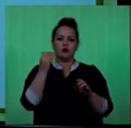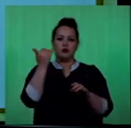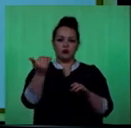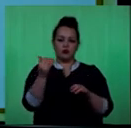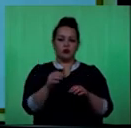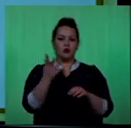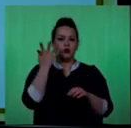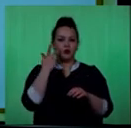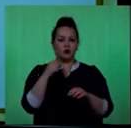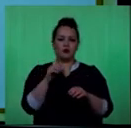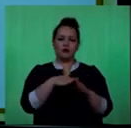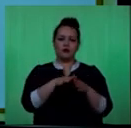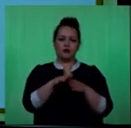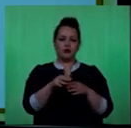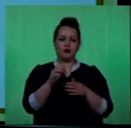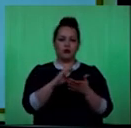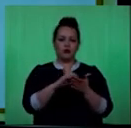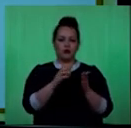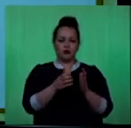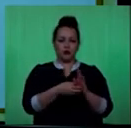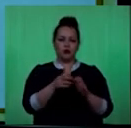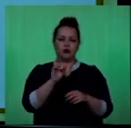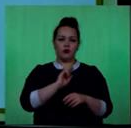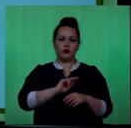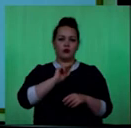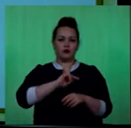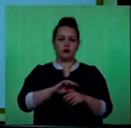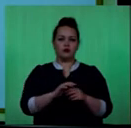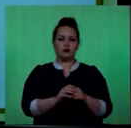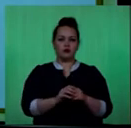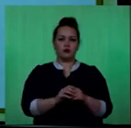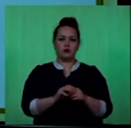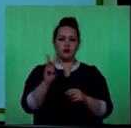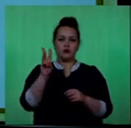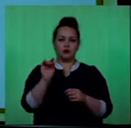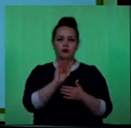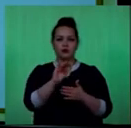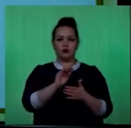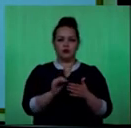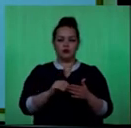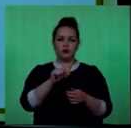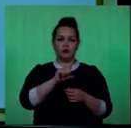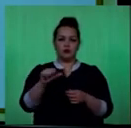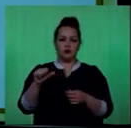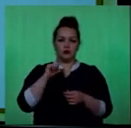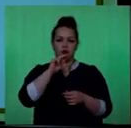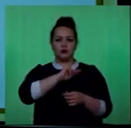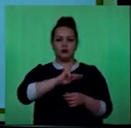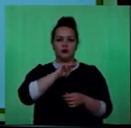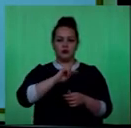когда мы выполнили классную работу мы с вами запишем самостоятельную